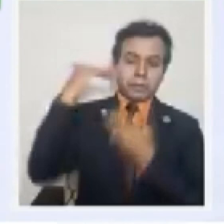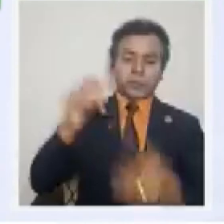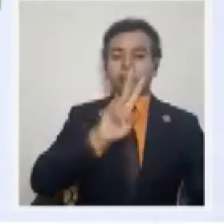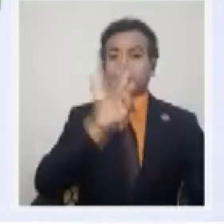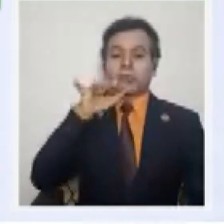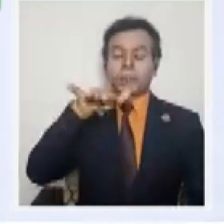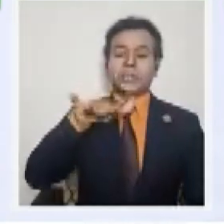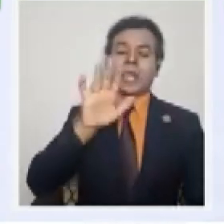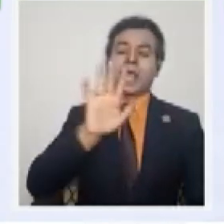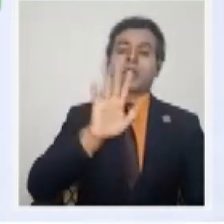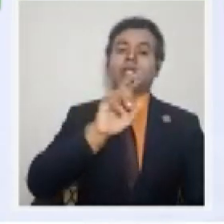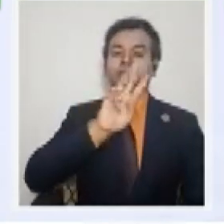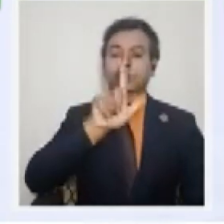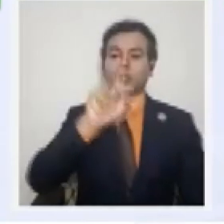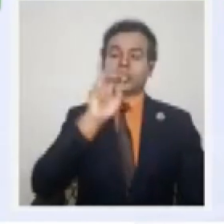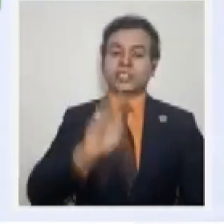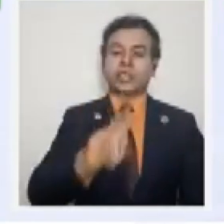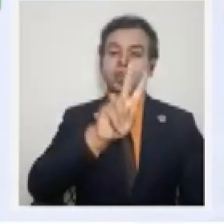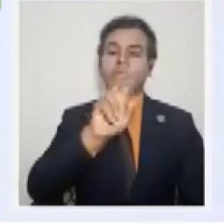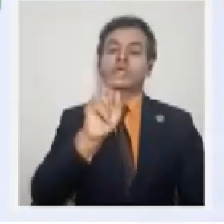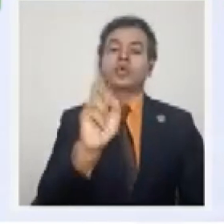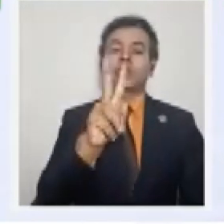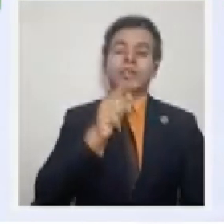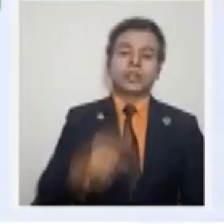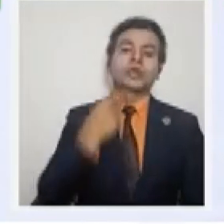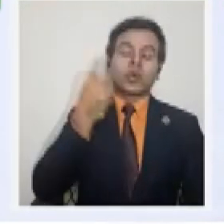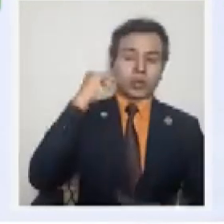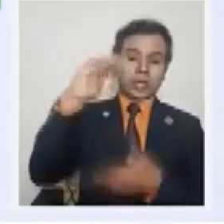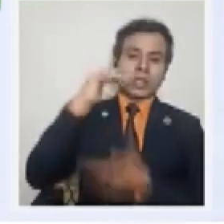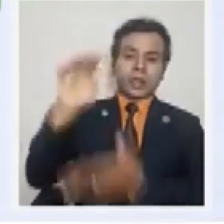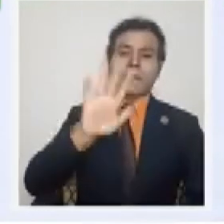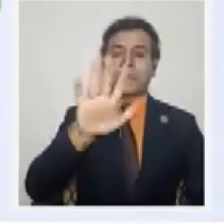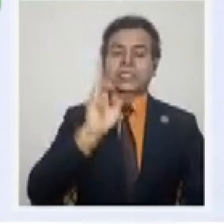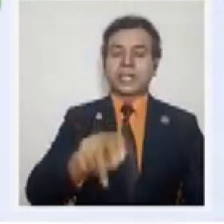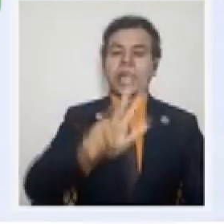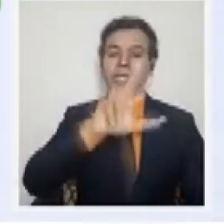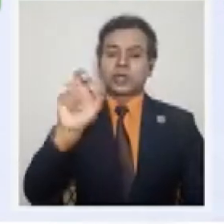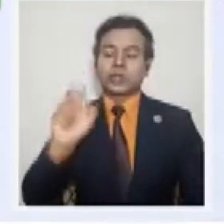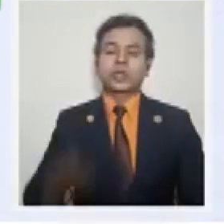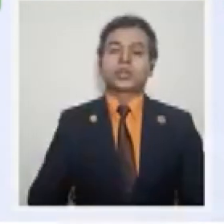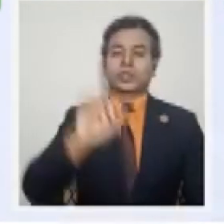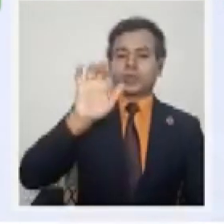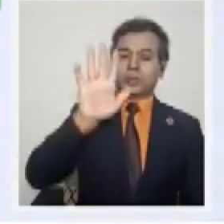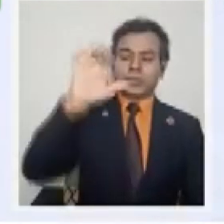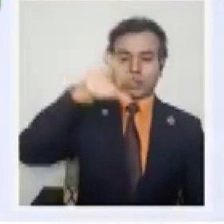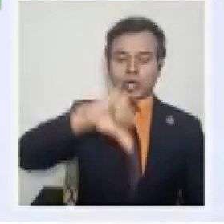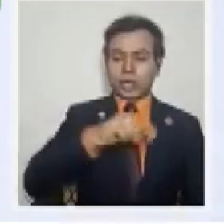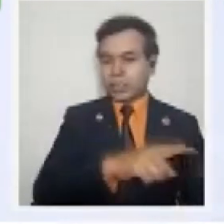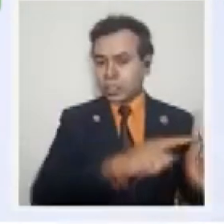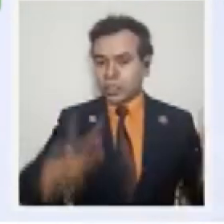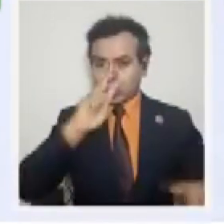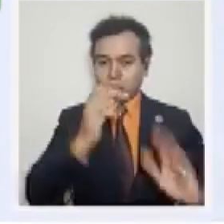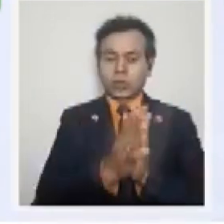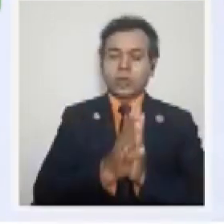ব্যক্তিগত সুরক্ষা সামগ্রী এ পর্যন্ত সংগৃহীত 24,70,002টি, গত 24 ঘন্টায় বিতরণ